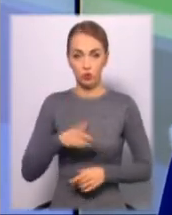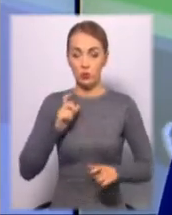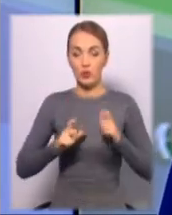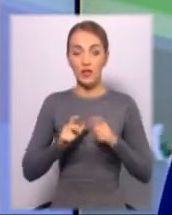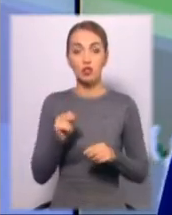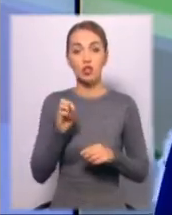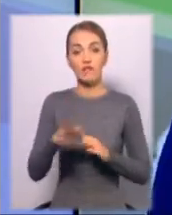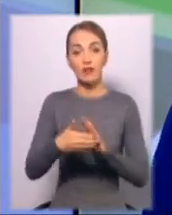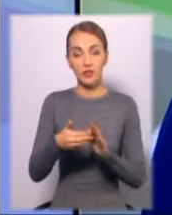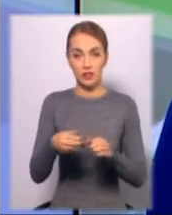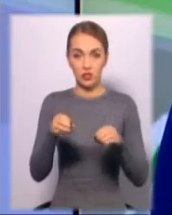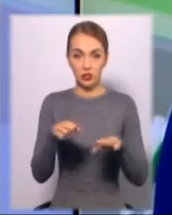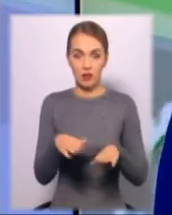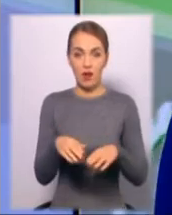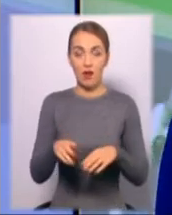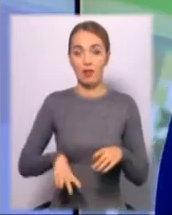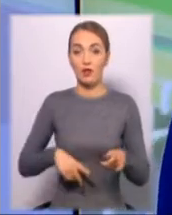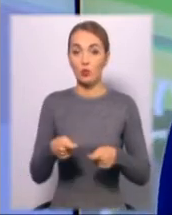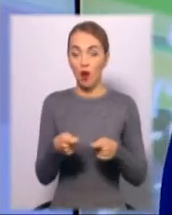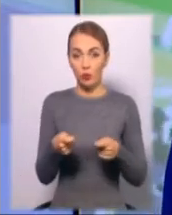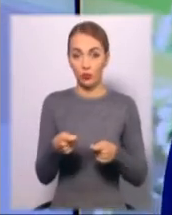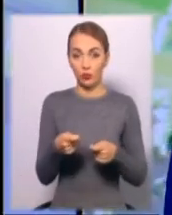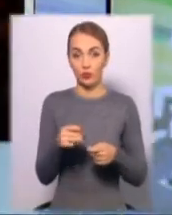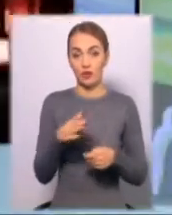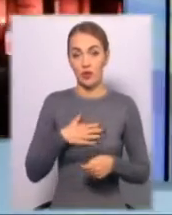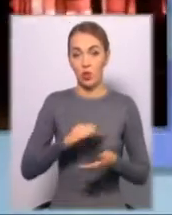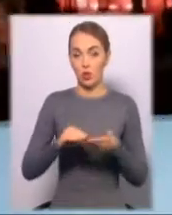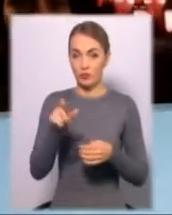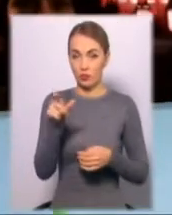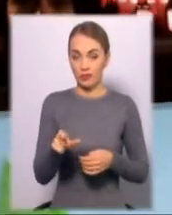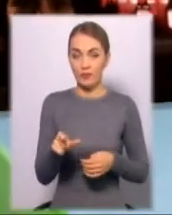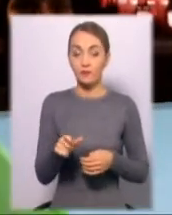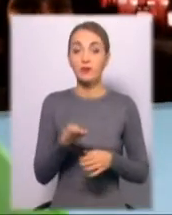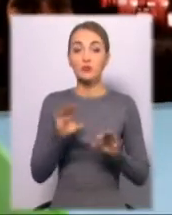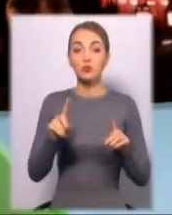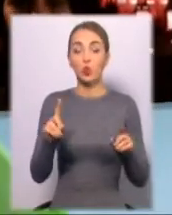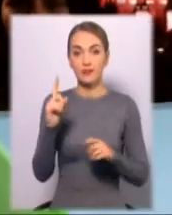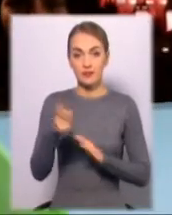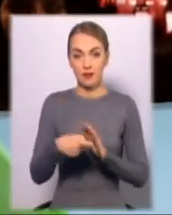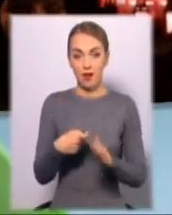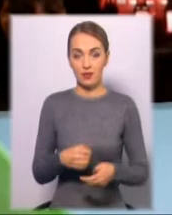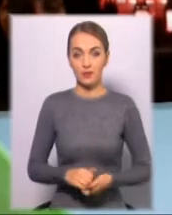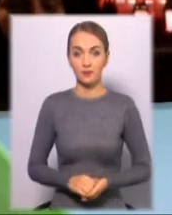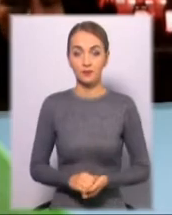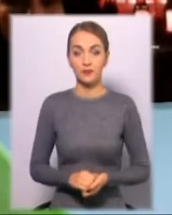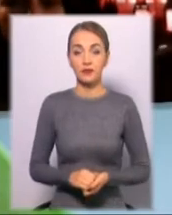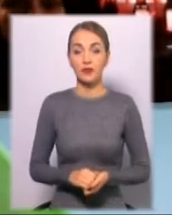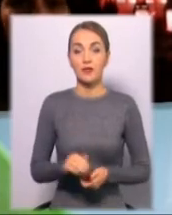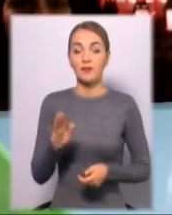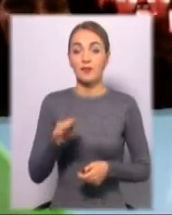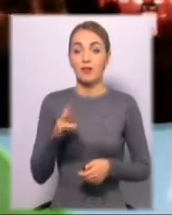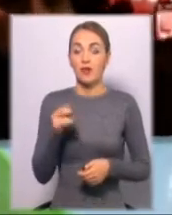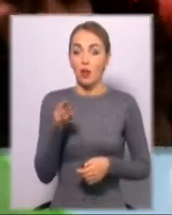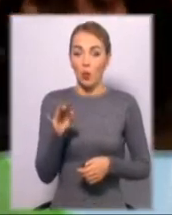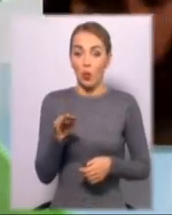чим викликане рішення ректорату? Юлія Почивалова. Юлю, привіт, розкажи, що дізналась? Привіт тобі,